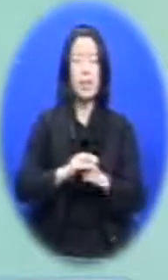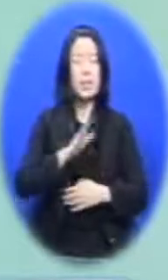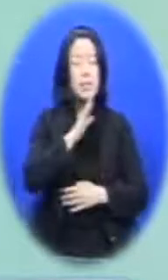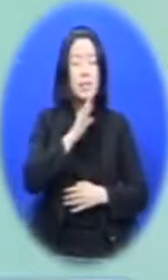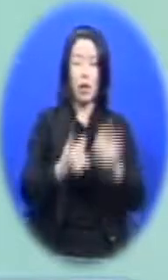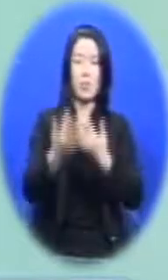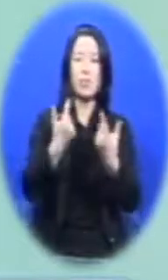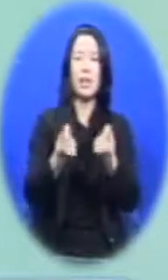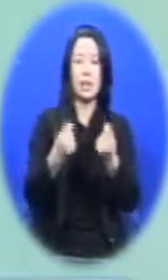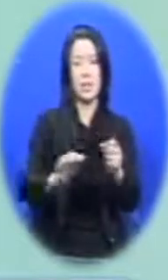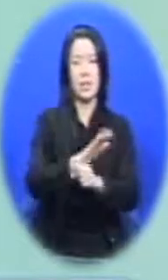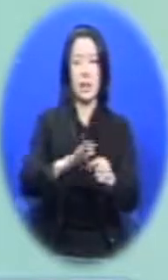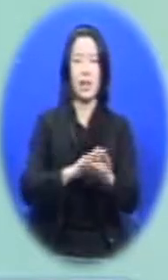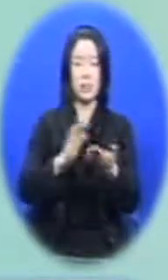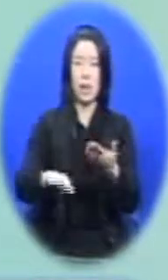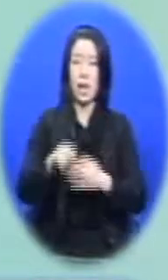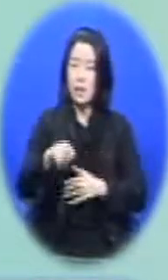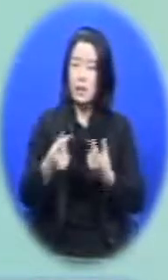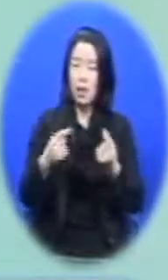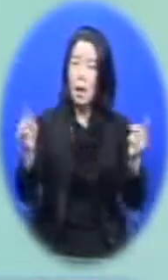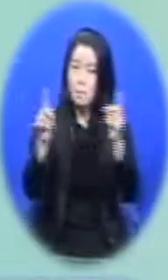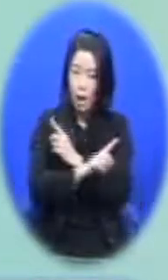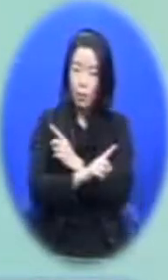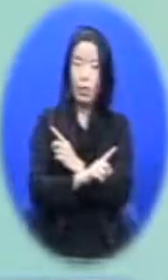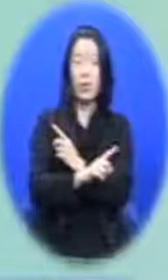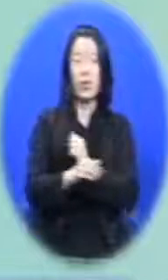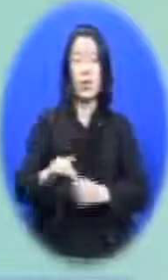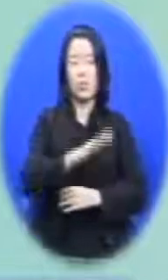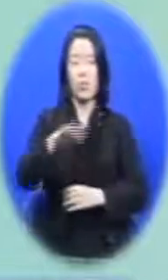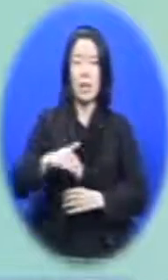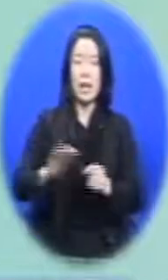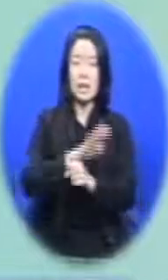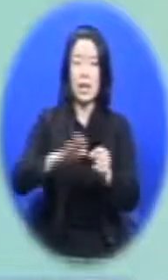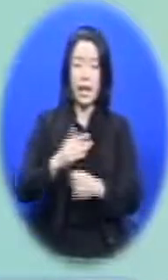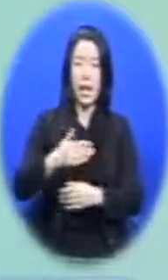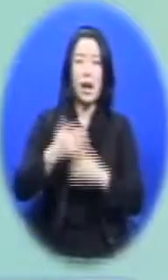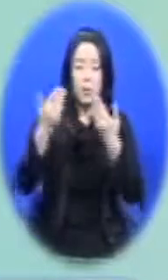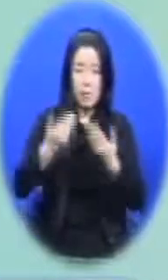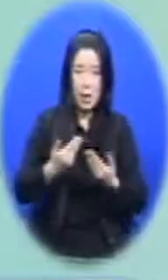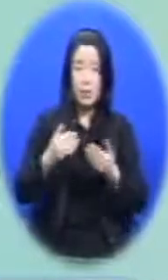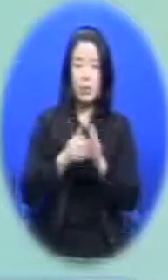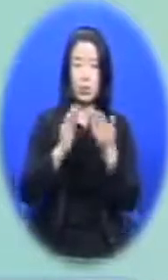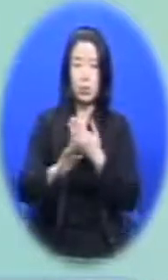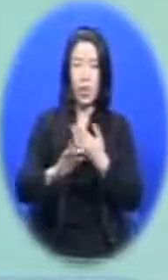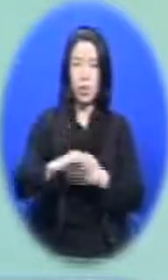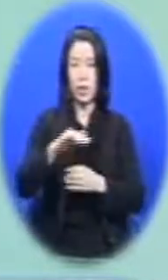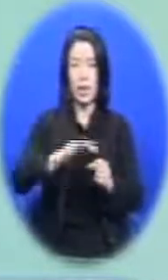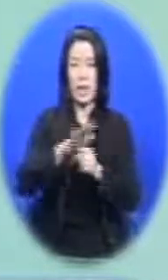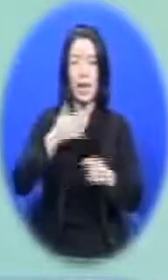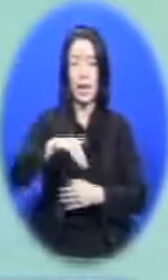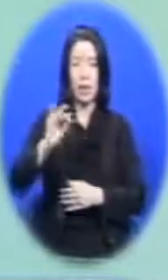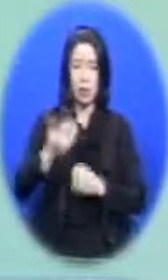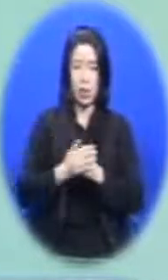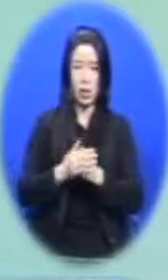진짜 불과 같은 사랑이죠. 그런 사랑을 우리가 받고서 이제 우리가 사랑을 알게 된 겁니다. 여러분 중에